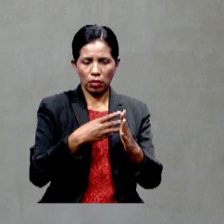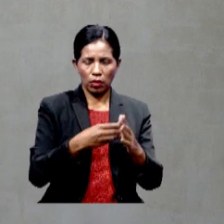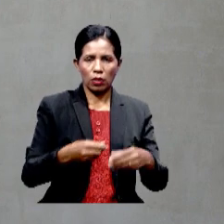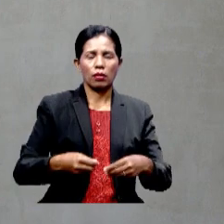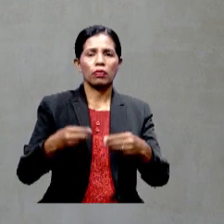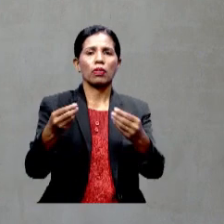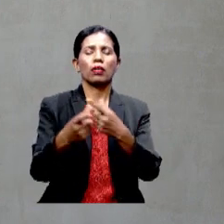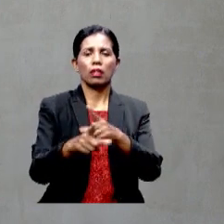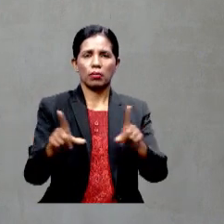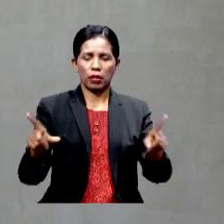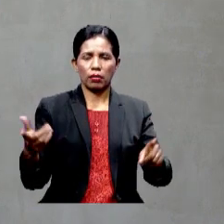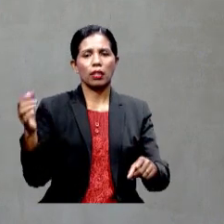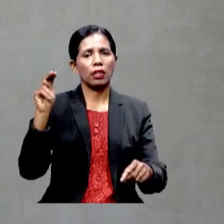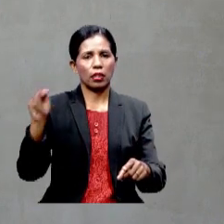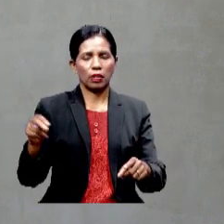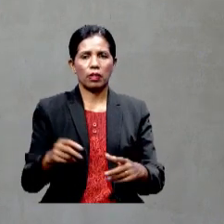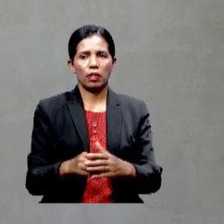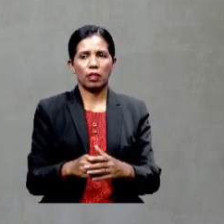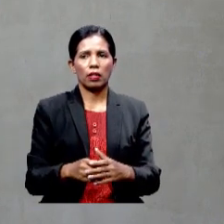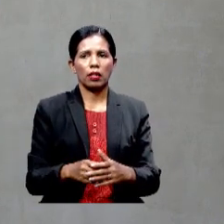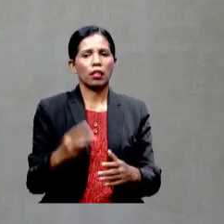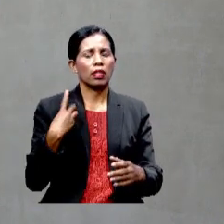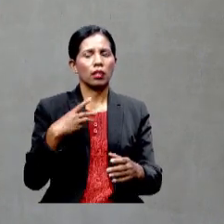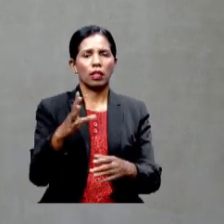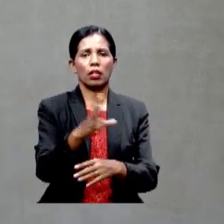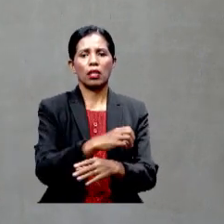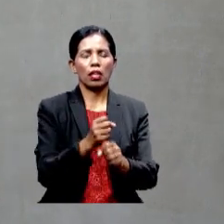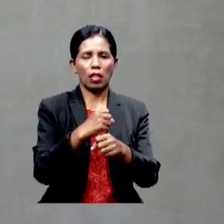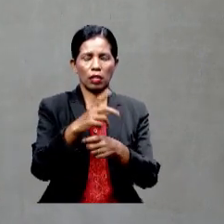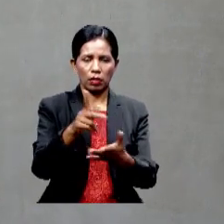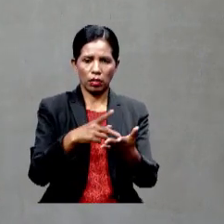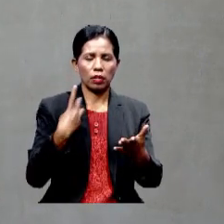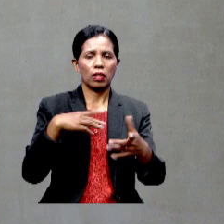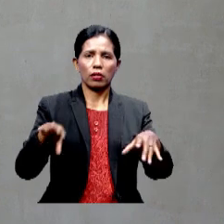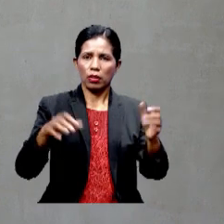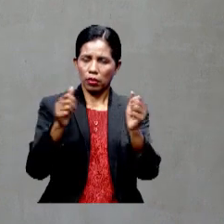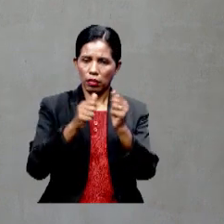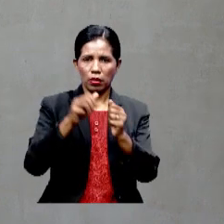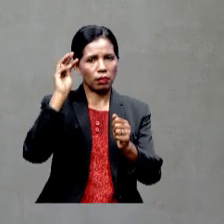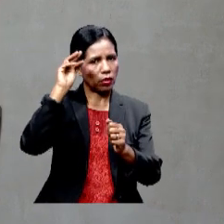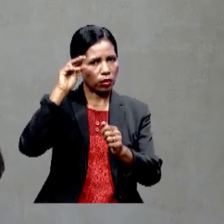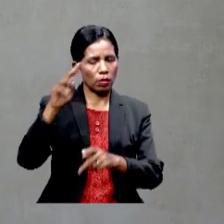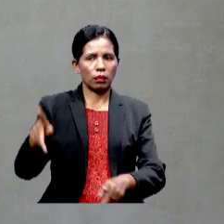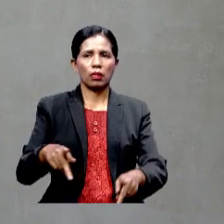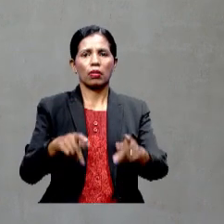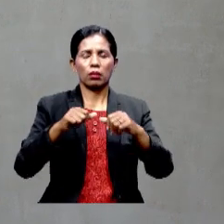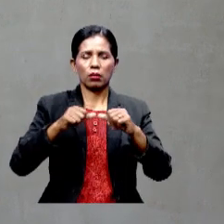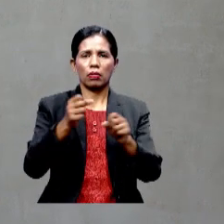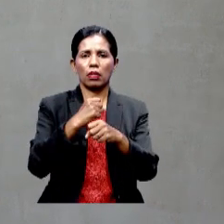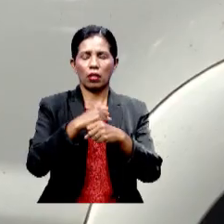nia tuir lei. Mas kuanu nia komete iha krimi ita tingi korena na fatin ho minister publiku para kontinu halo